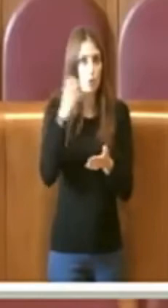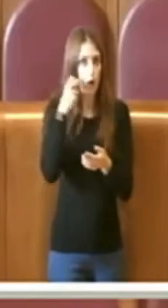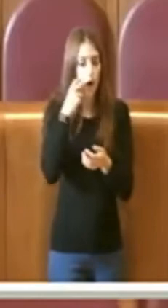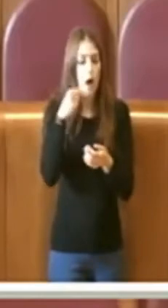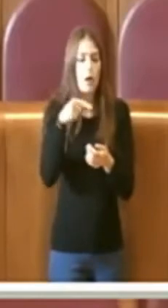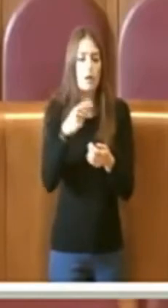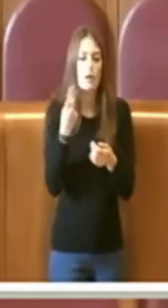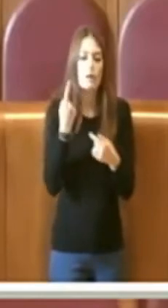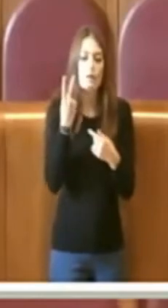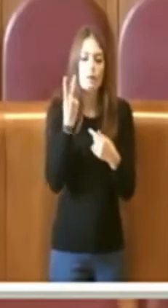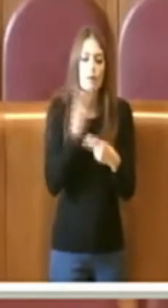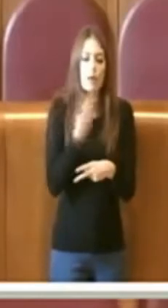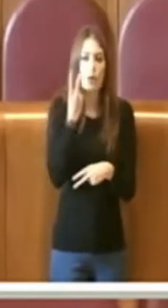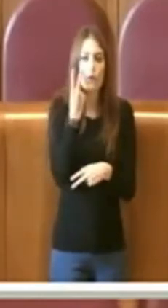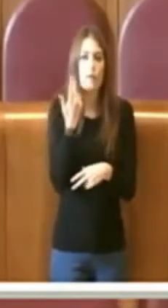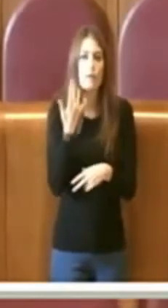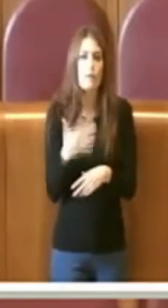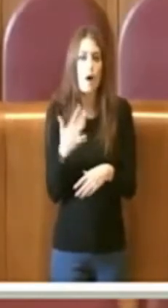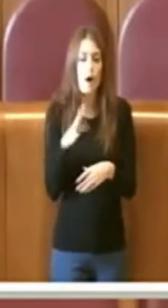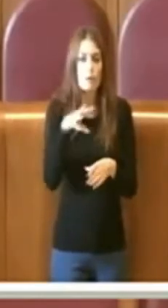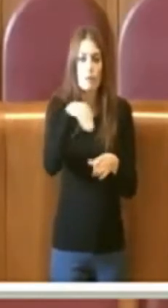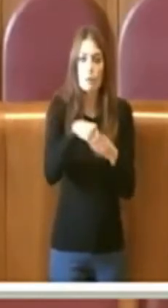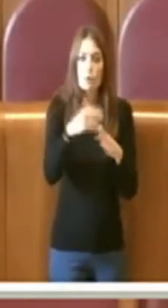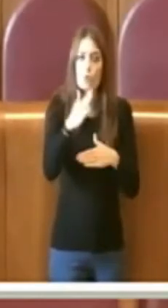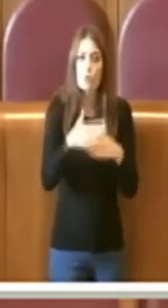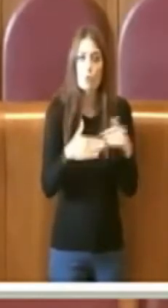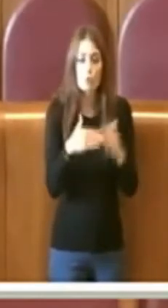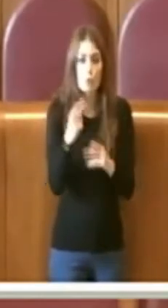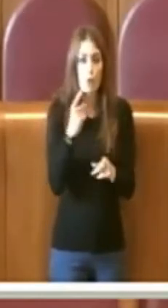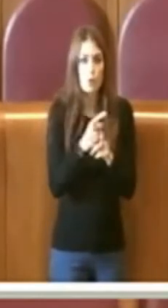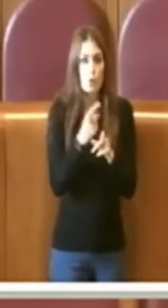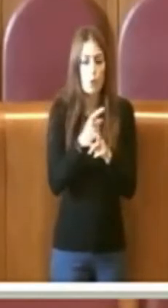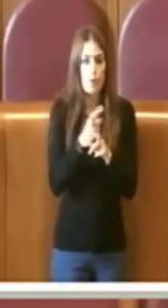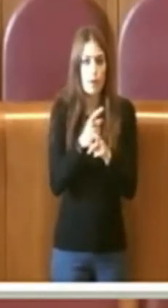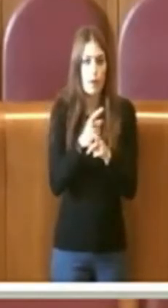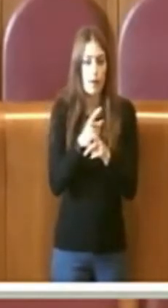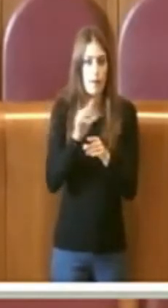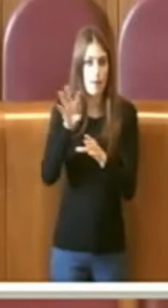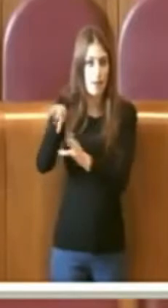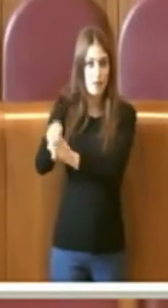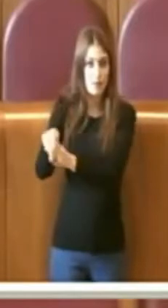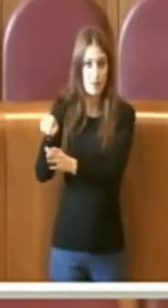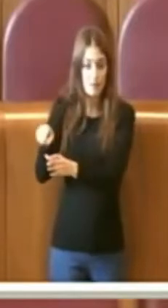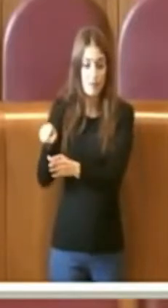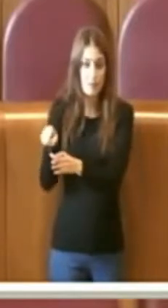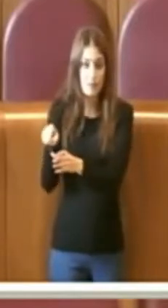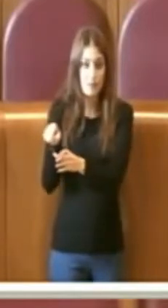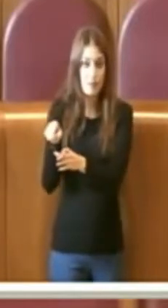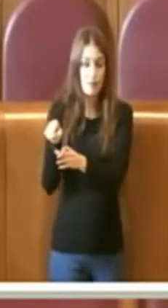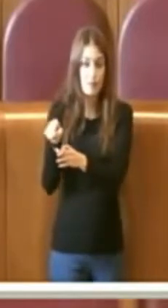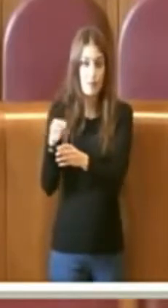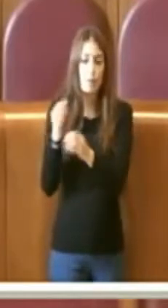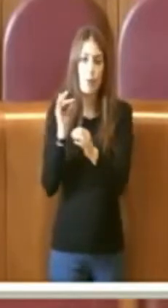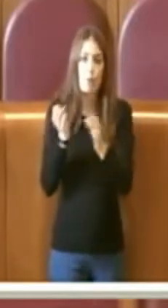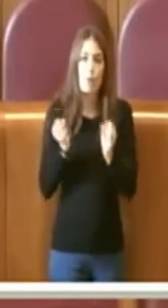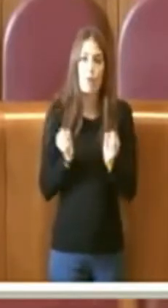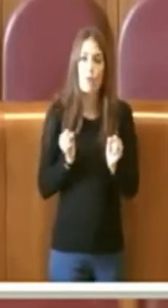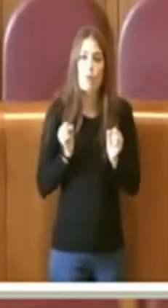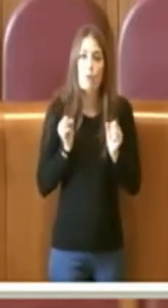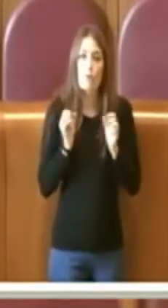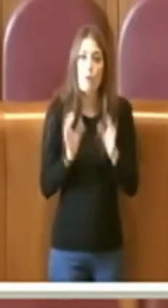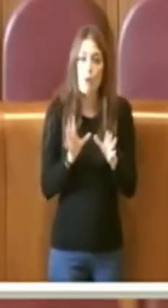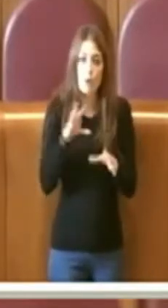all'interno della struttura che doveva ospitare a Guidonia, comunque poi una volontà da parte degli